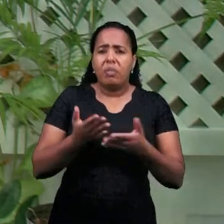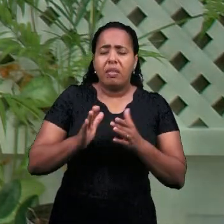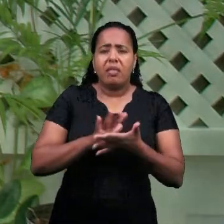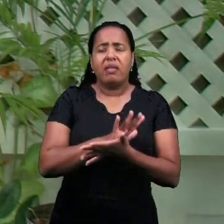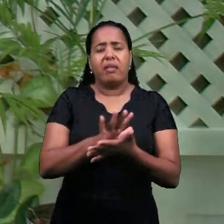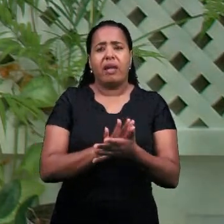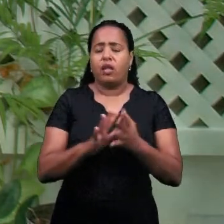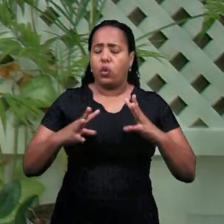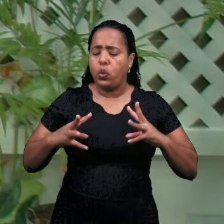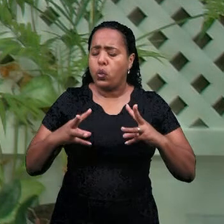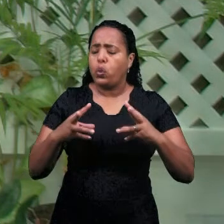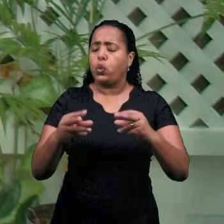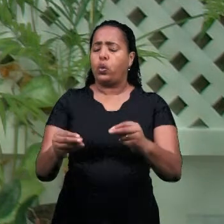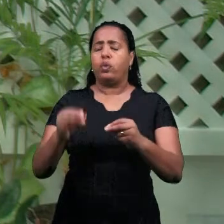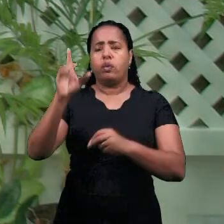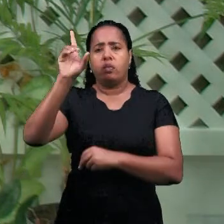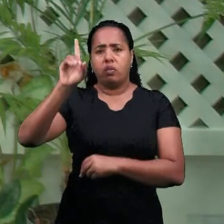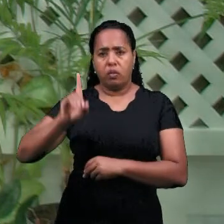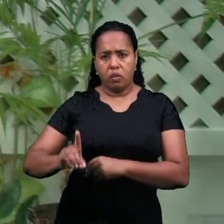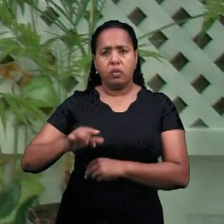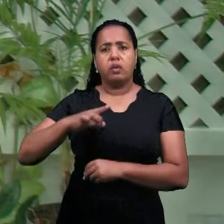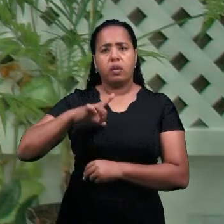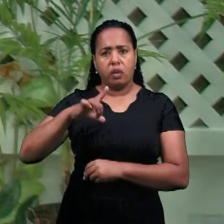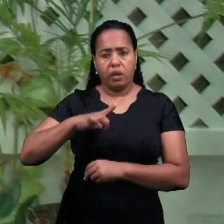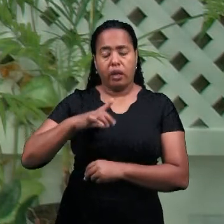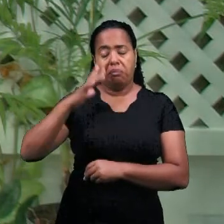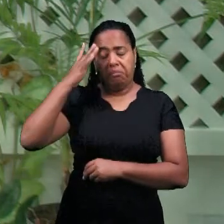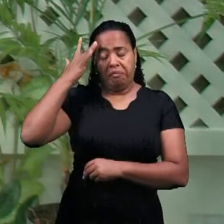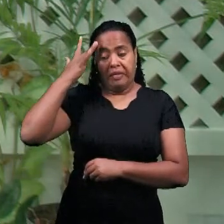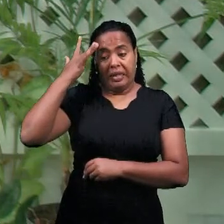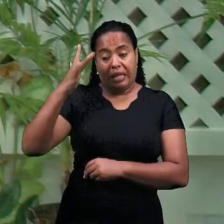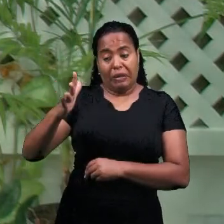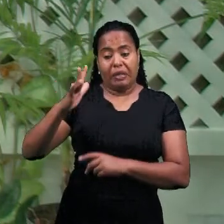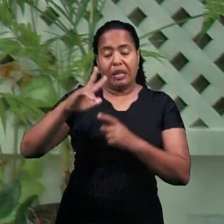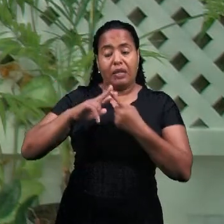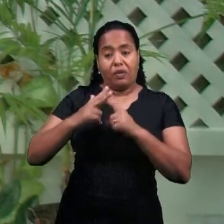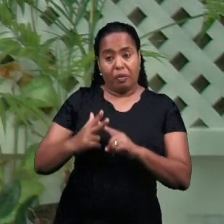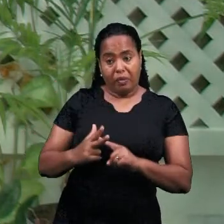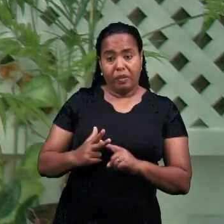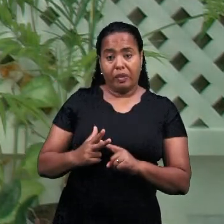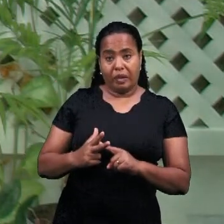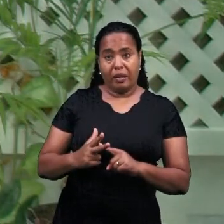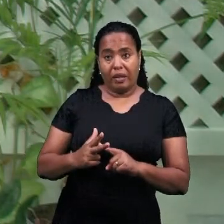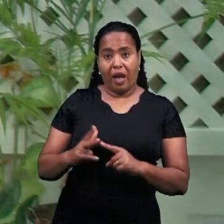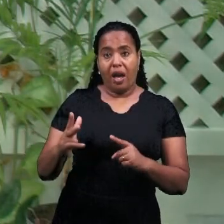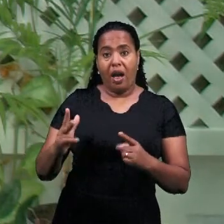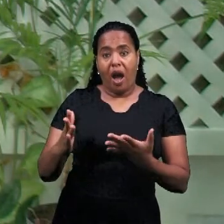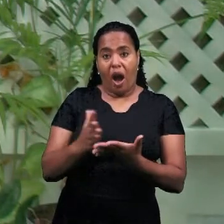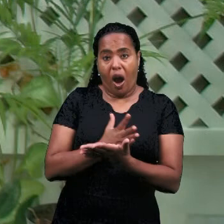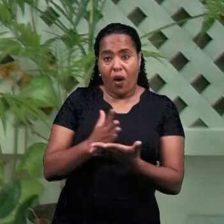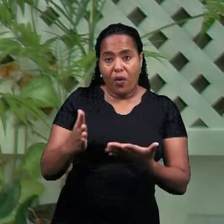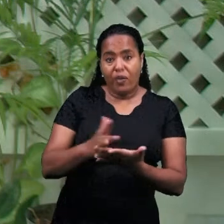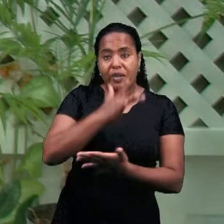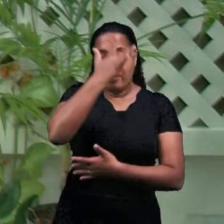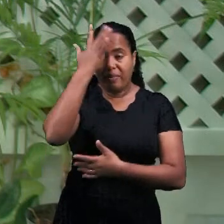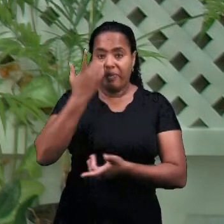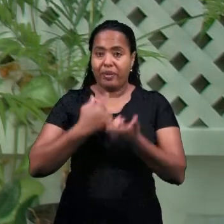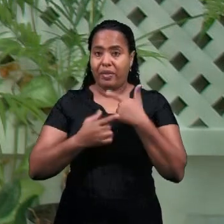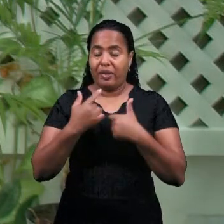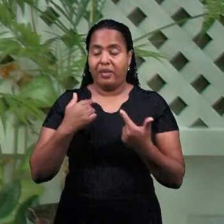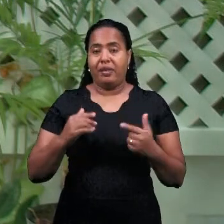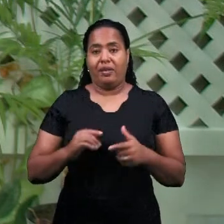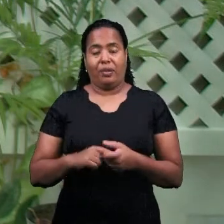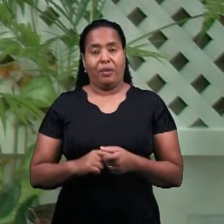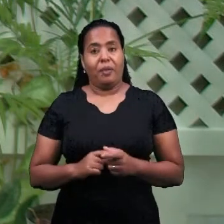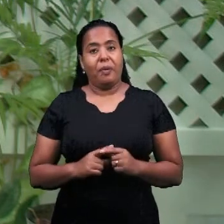le droit. Et je ne sais pas si je vais arranger ce que les gens veulent. Des fois, ta cravate